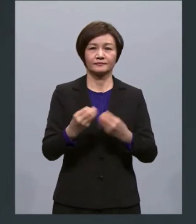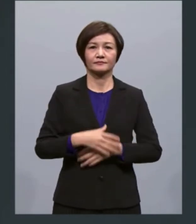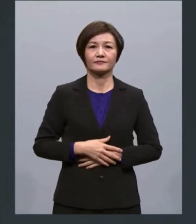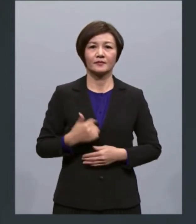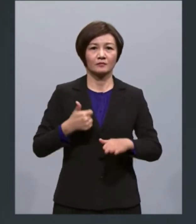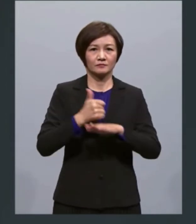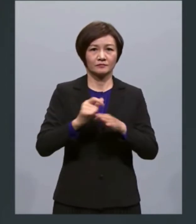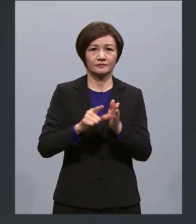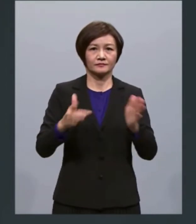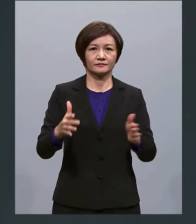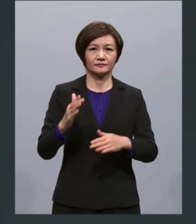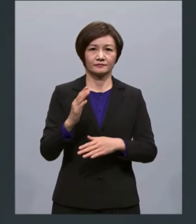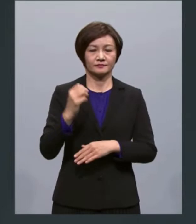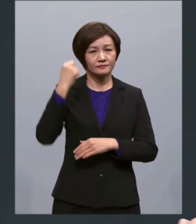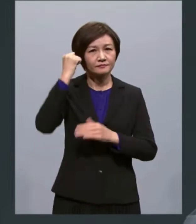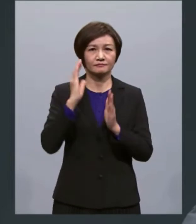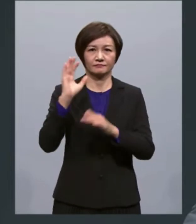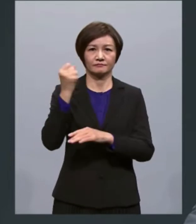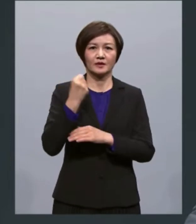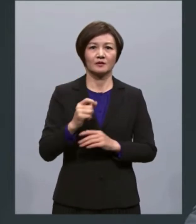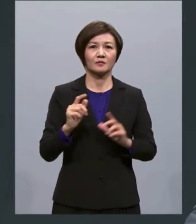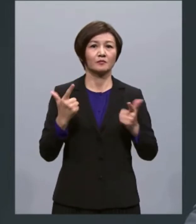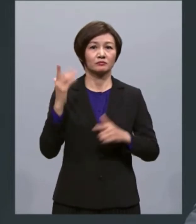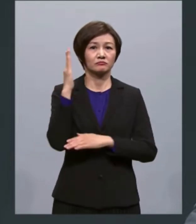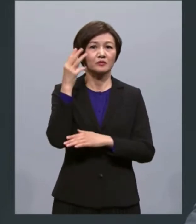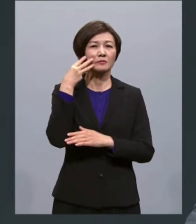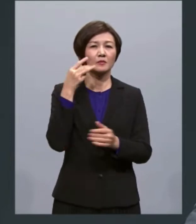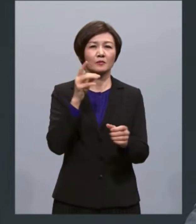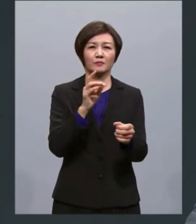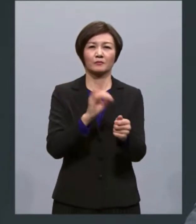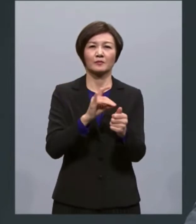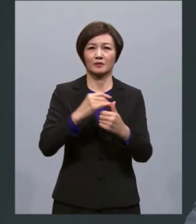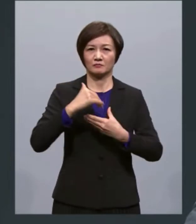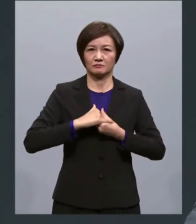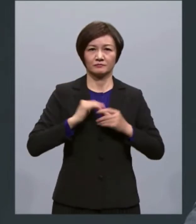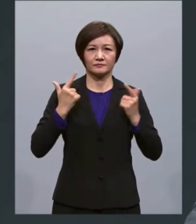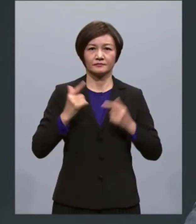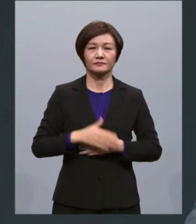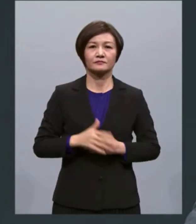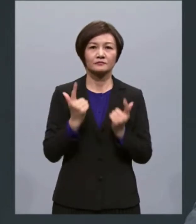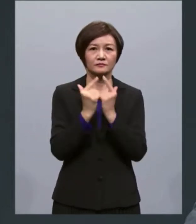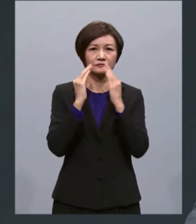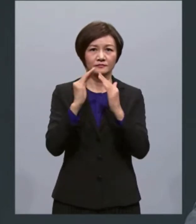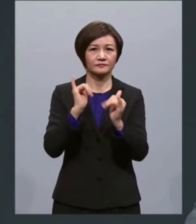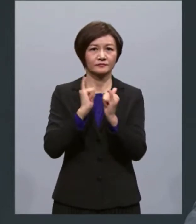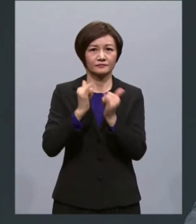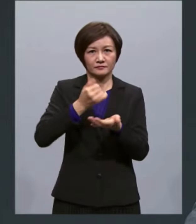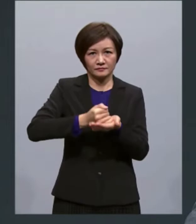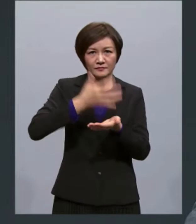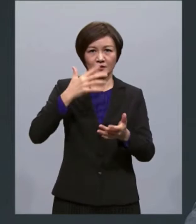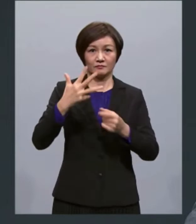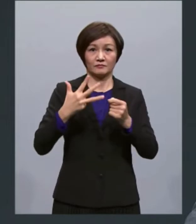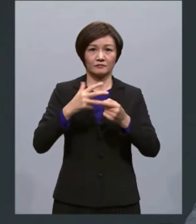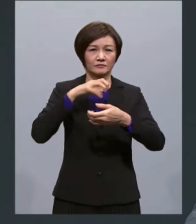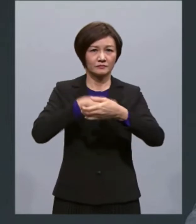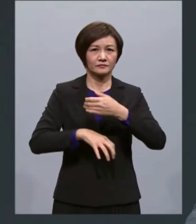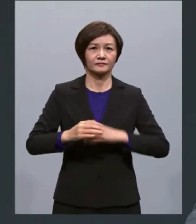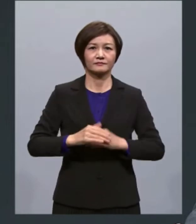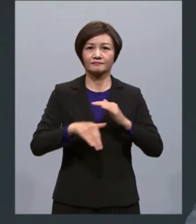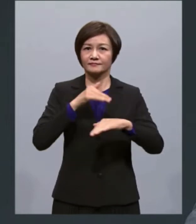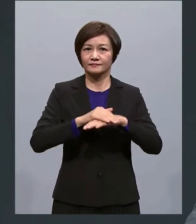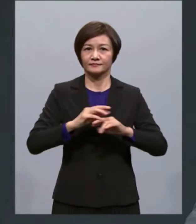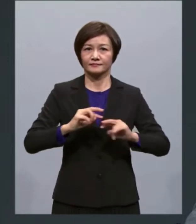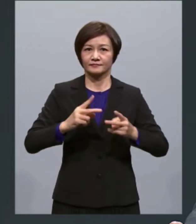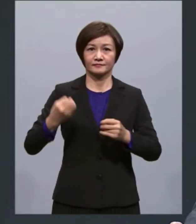居住正义不再只是一个政治人物骗选票的口号。台北市的社会住宅在八年内完工